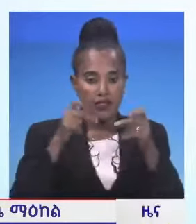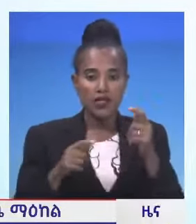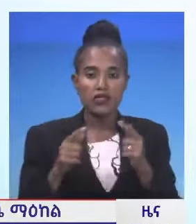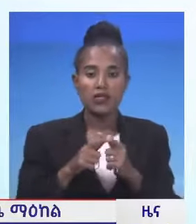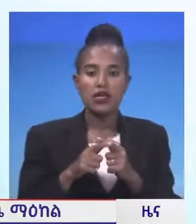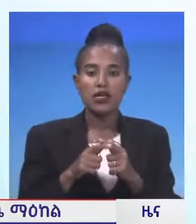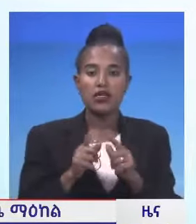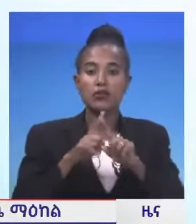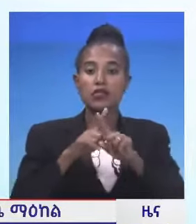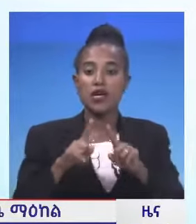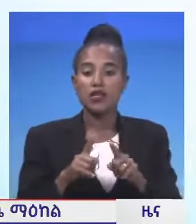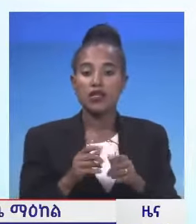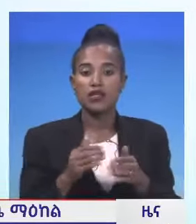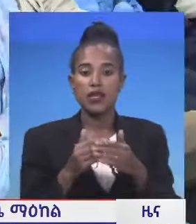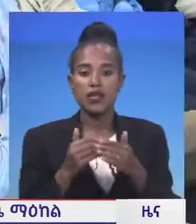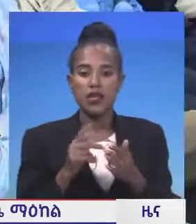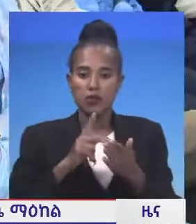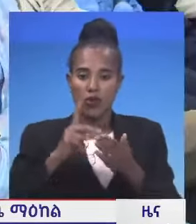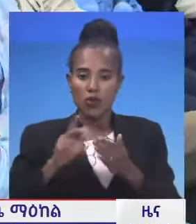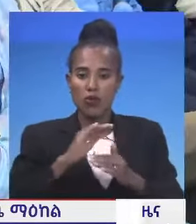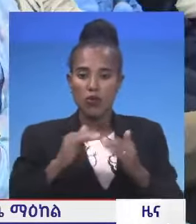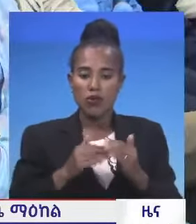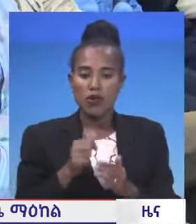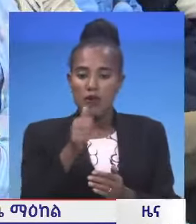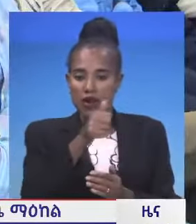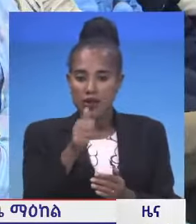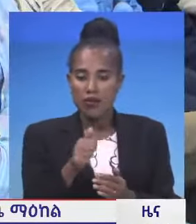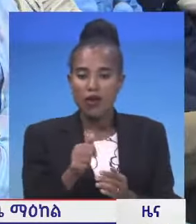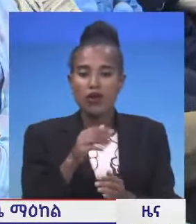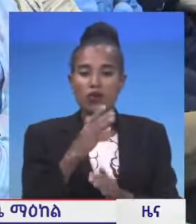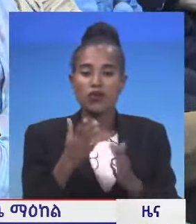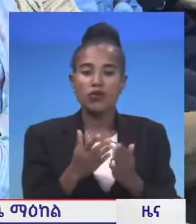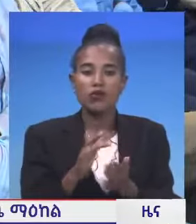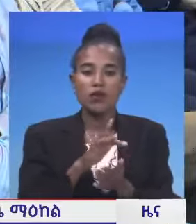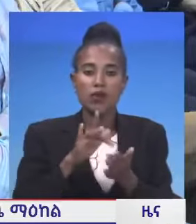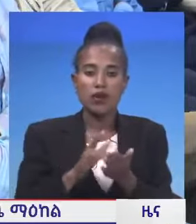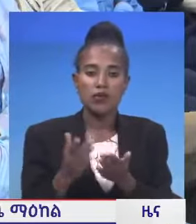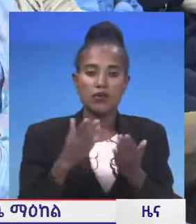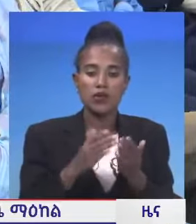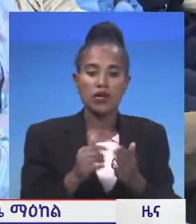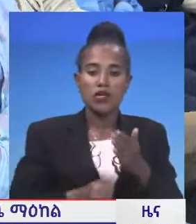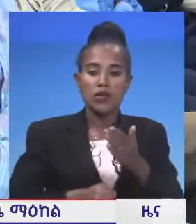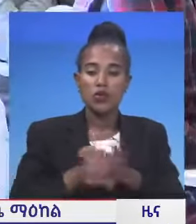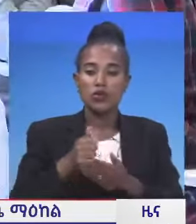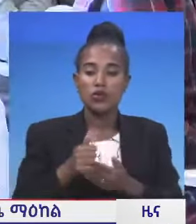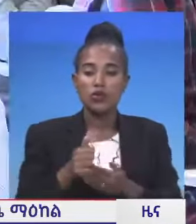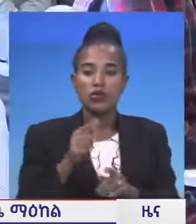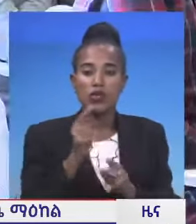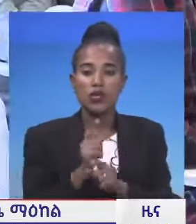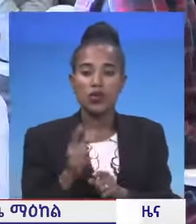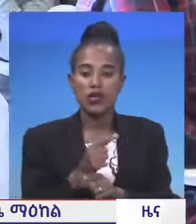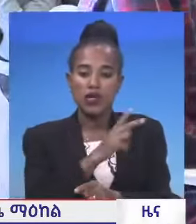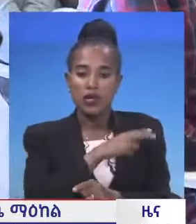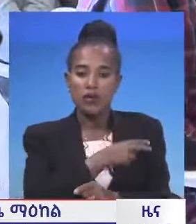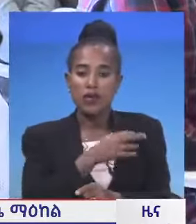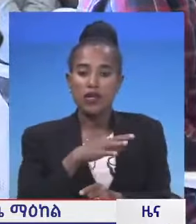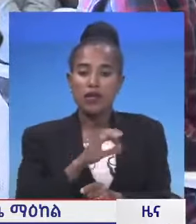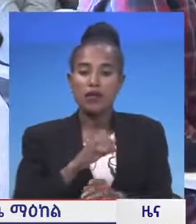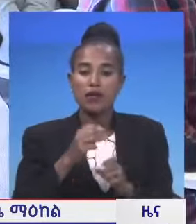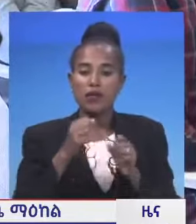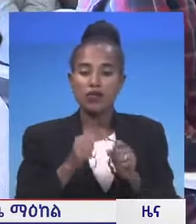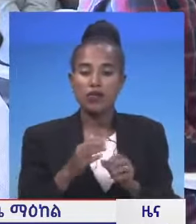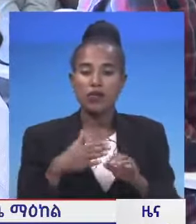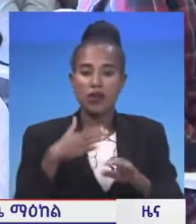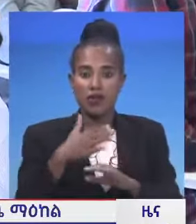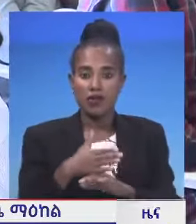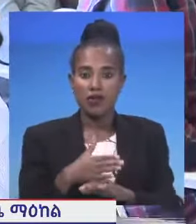ፕሮግራም እንሰጣለን። ይሄ ፕሮግራም ያንን ይፈልጋል። የዚህ ማዕከል አገልግሎቱን በአንድ ማዕከል መስጠቱ ለጥቃቱ ሰለባዎች ተገቢ የሆነ ህክምና እንዲያገኙ ከማስቻሉ